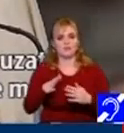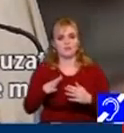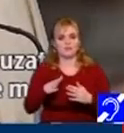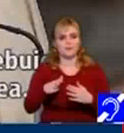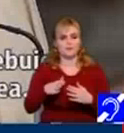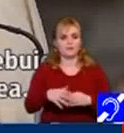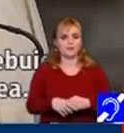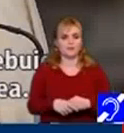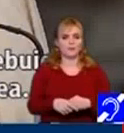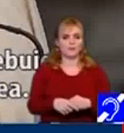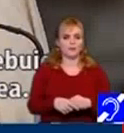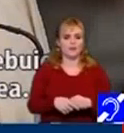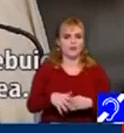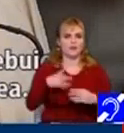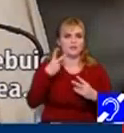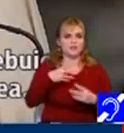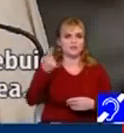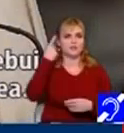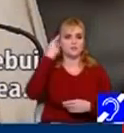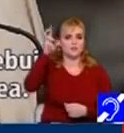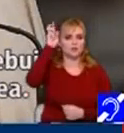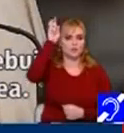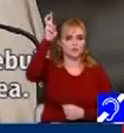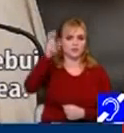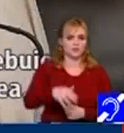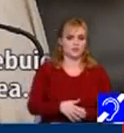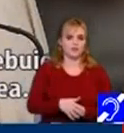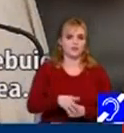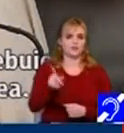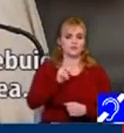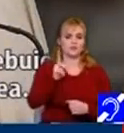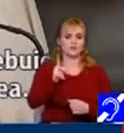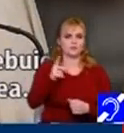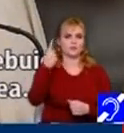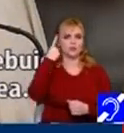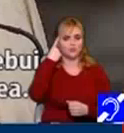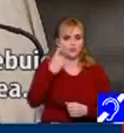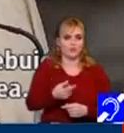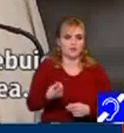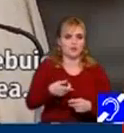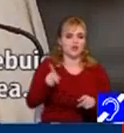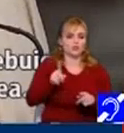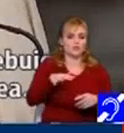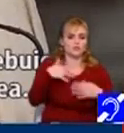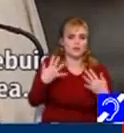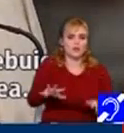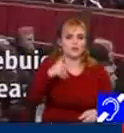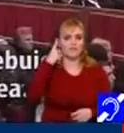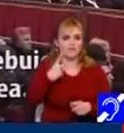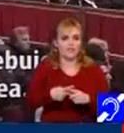ambientale. Di tutto vogliamo e dobbiamo assumerci davanti a Dio, ai fratelli